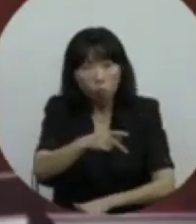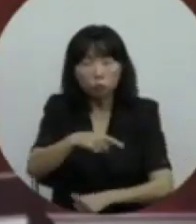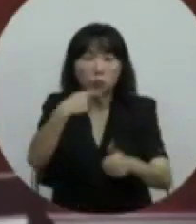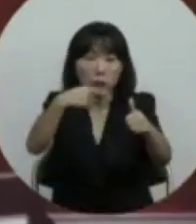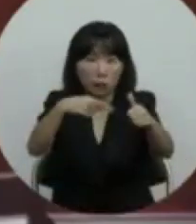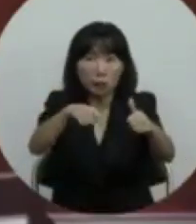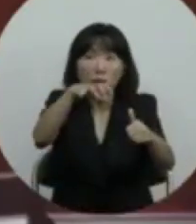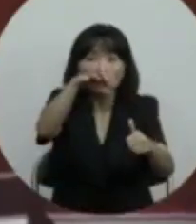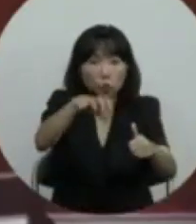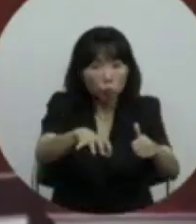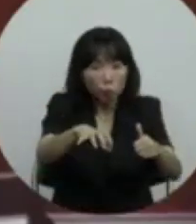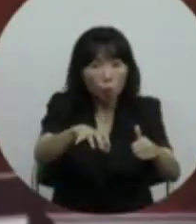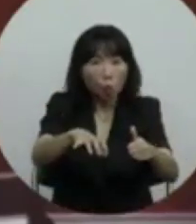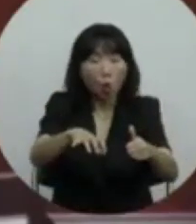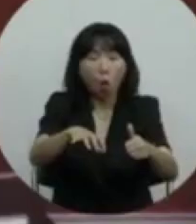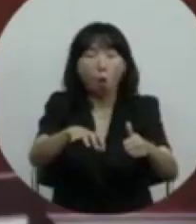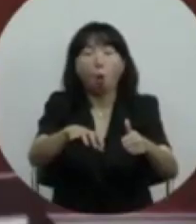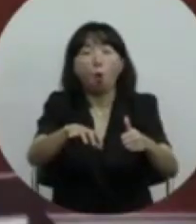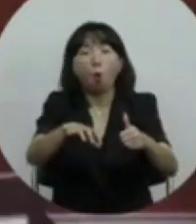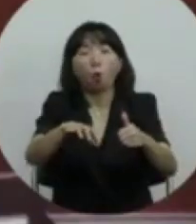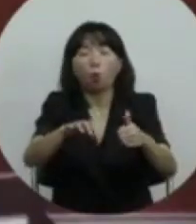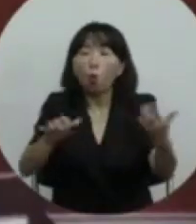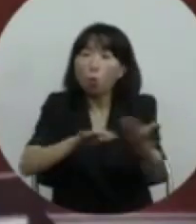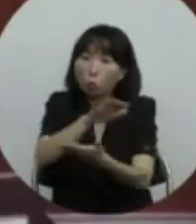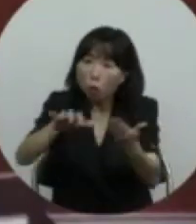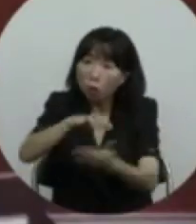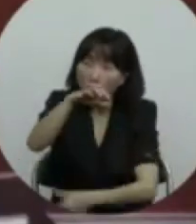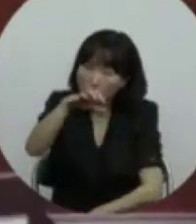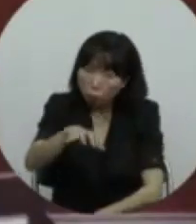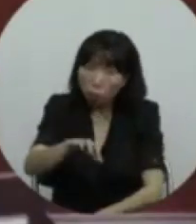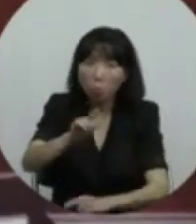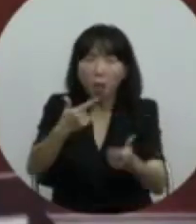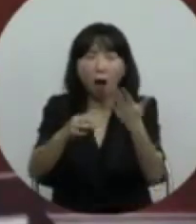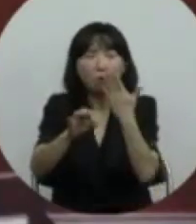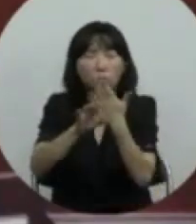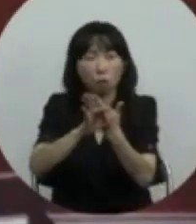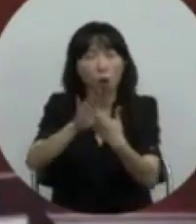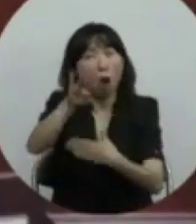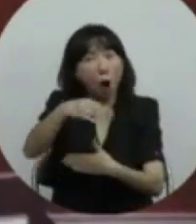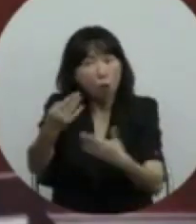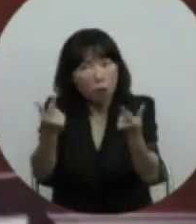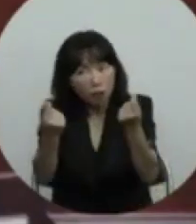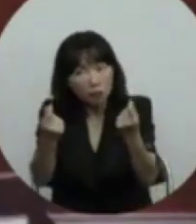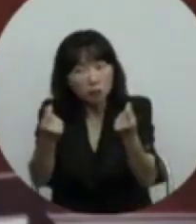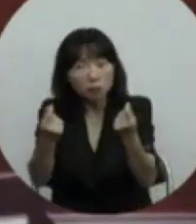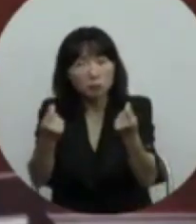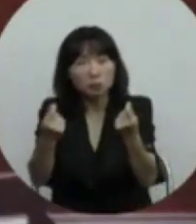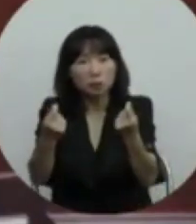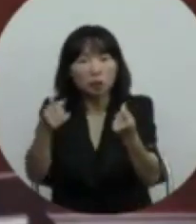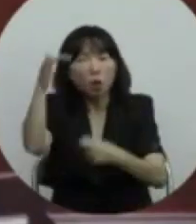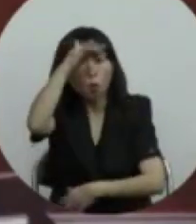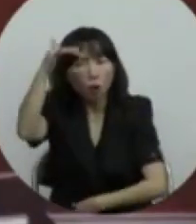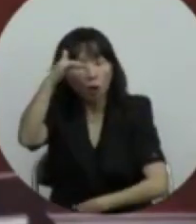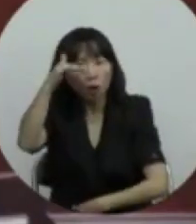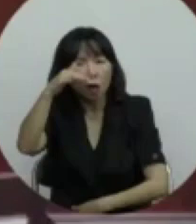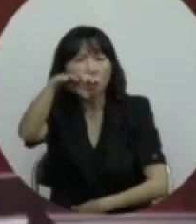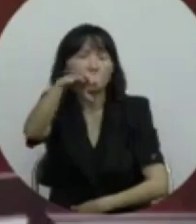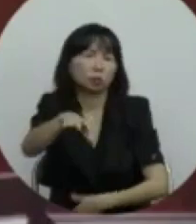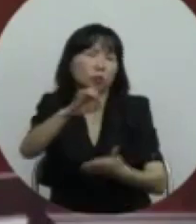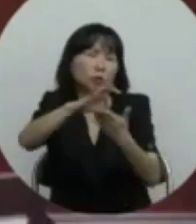아카데미나 에버랜드에 버금가는 놀이공간 또는 신세계 아울렛과 연계된